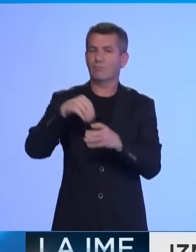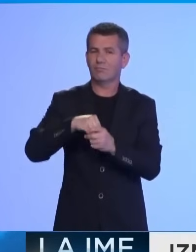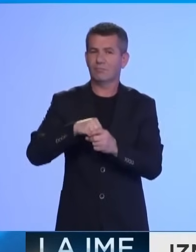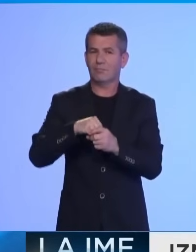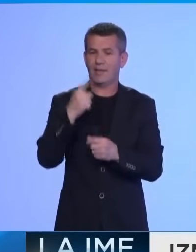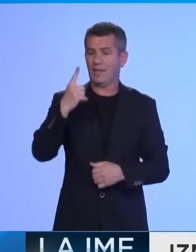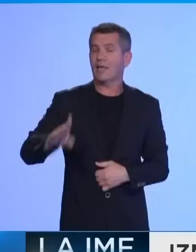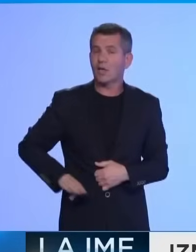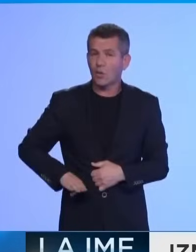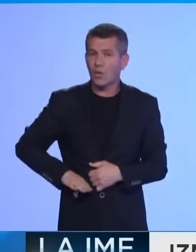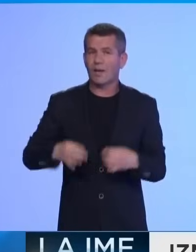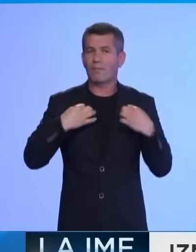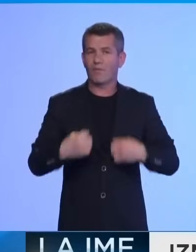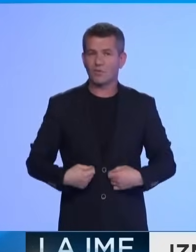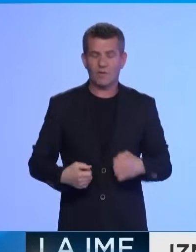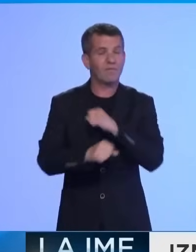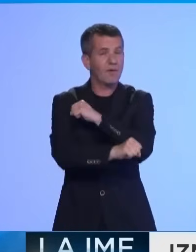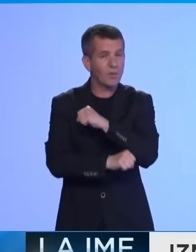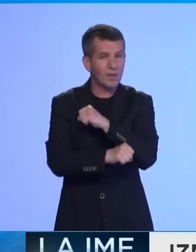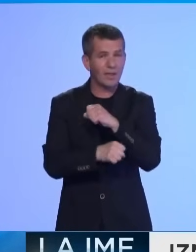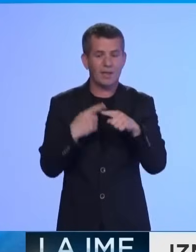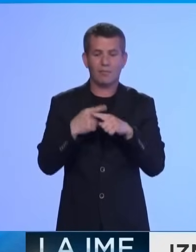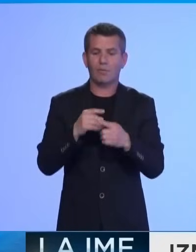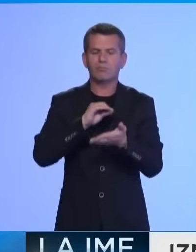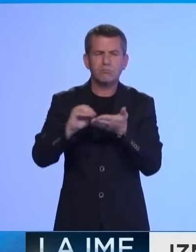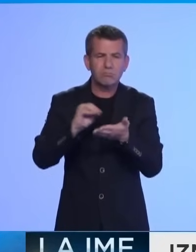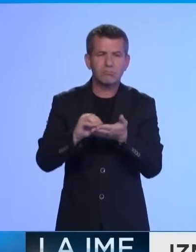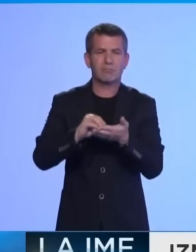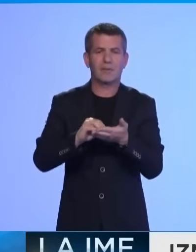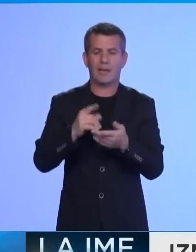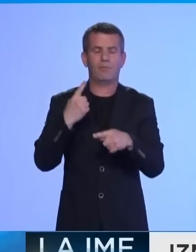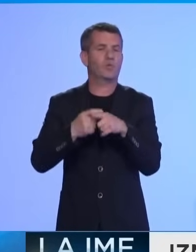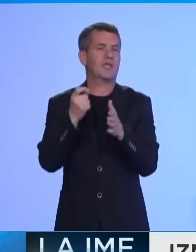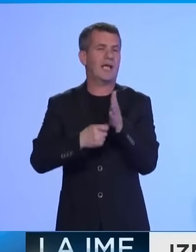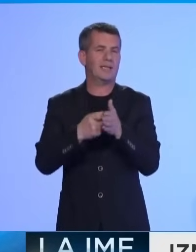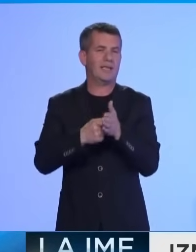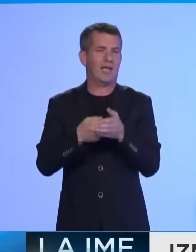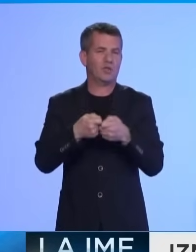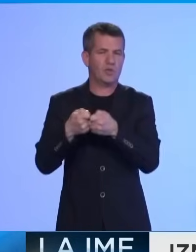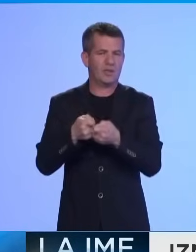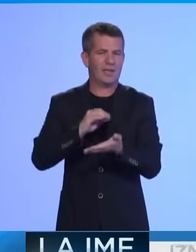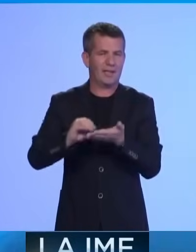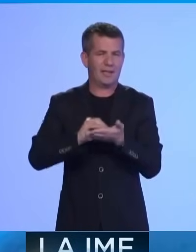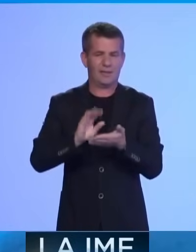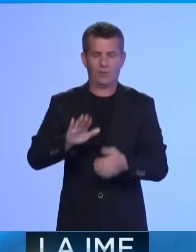një grua, profesoreshe universitetit, poete e antare e shoqatës së shkrimtarëve të